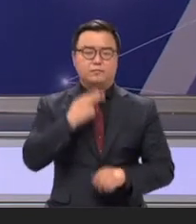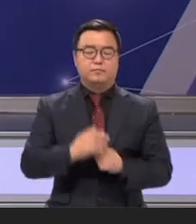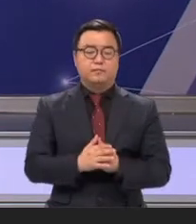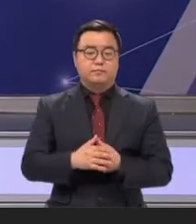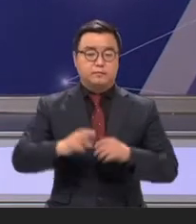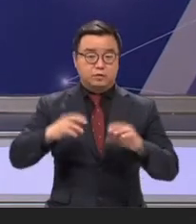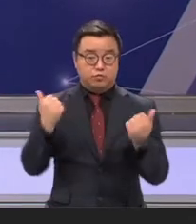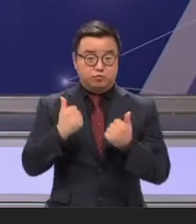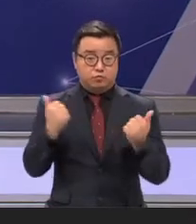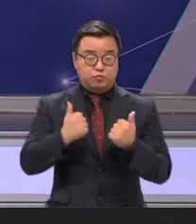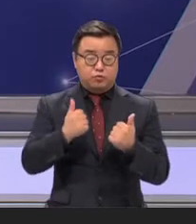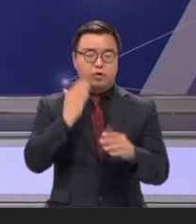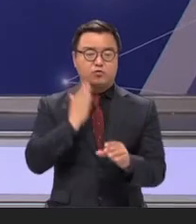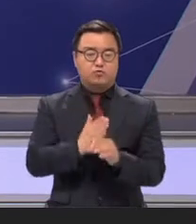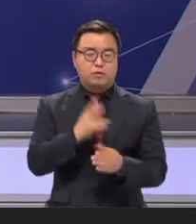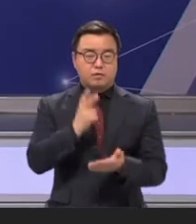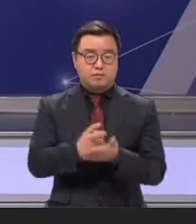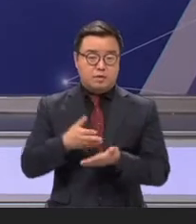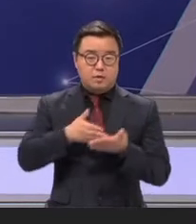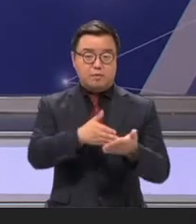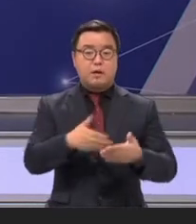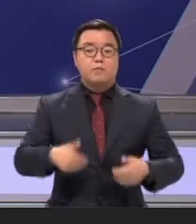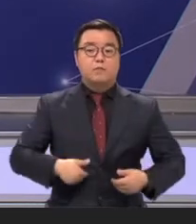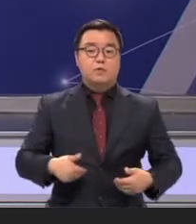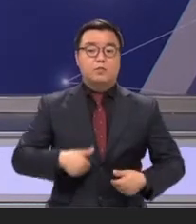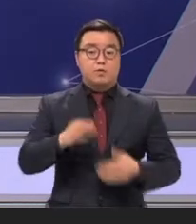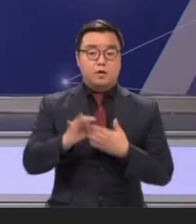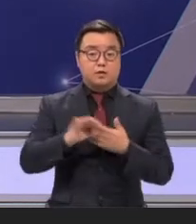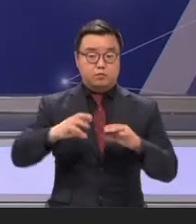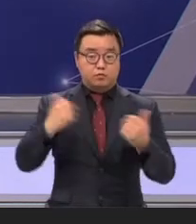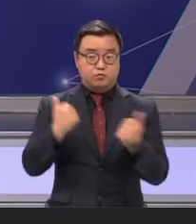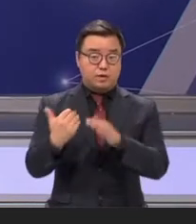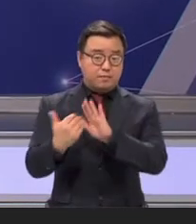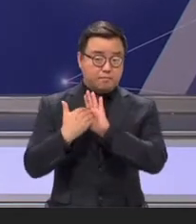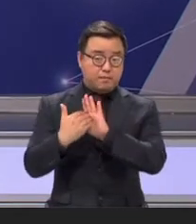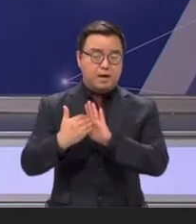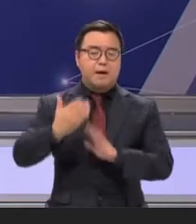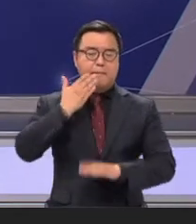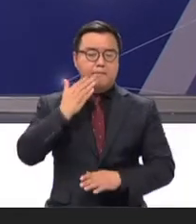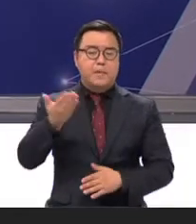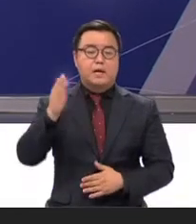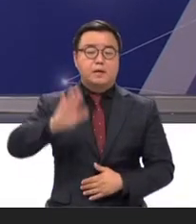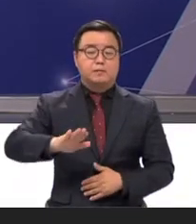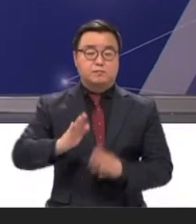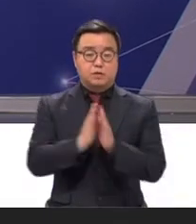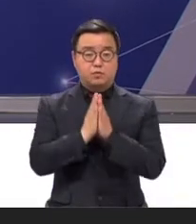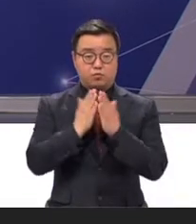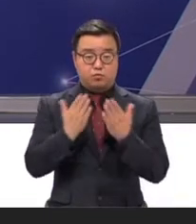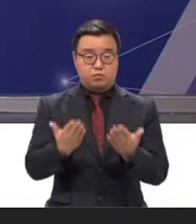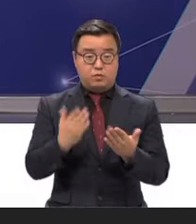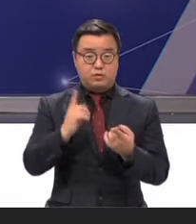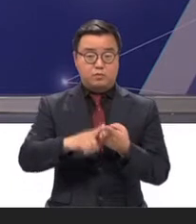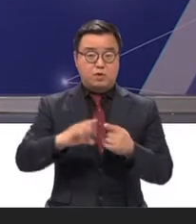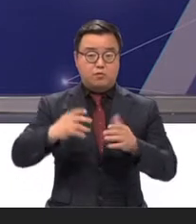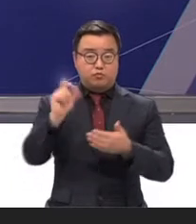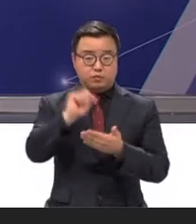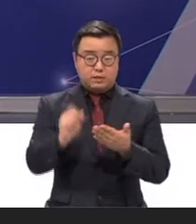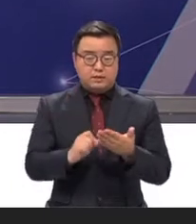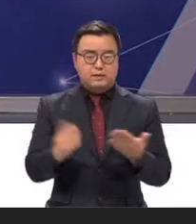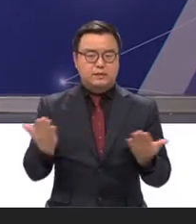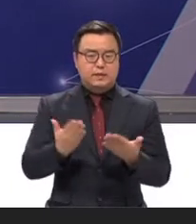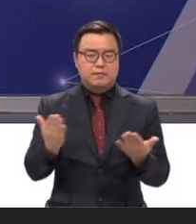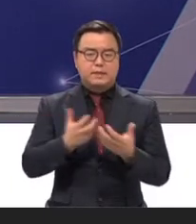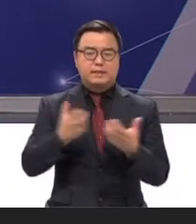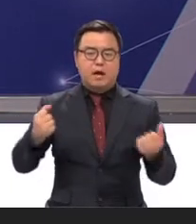국회에서 입법이 필요한 사항이라면 뭐 국회가 나서서 막아볼 방법이 있겠지만 교과서의 국정화 여부는 따로